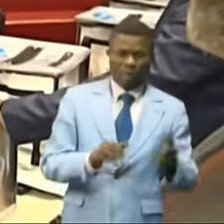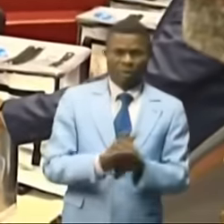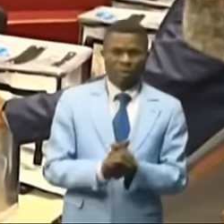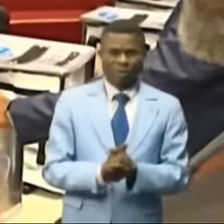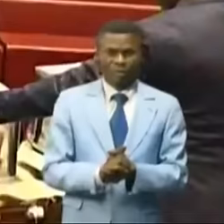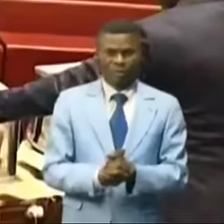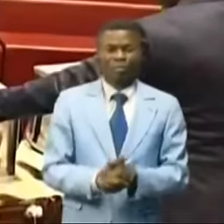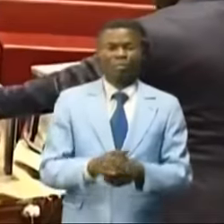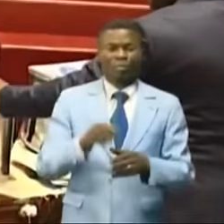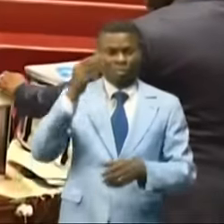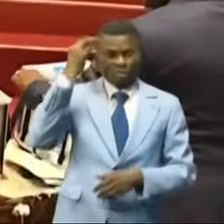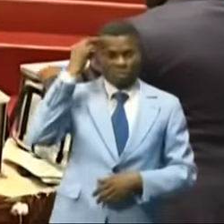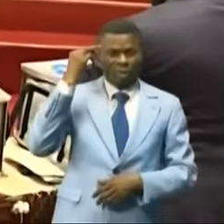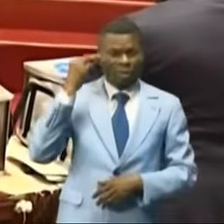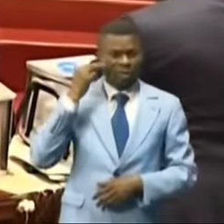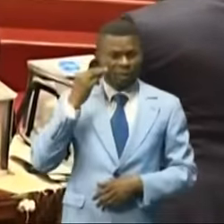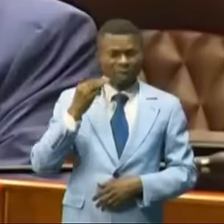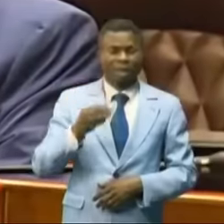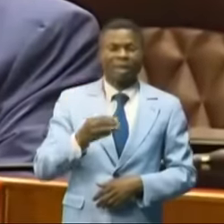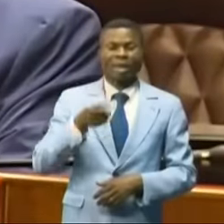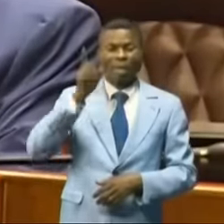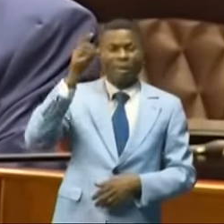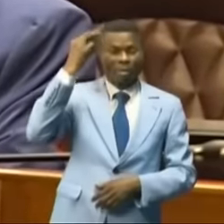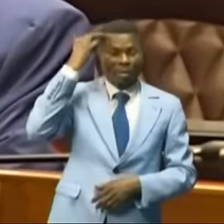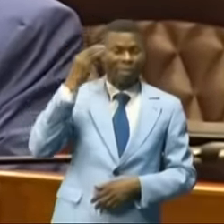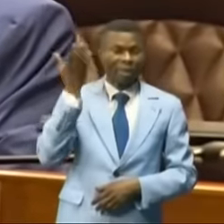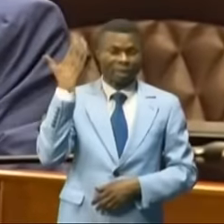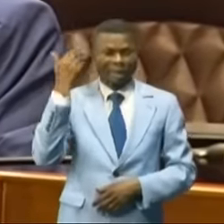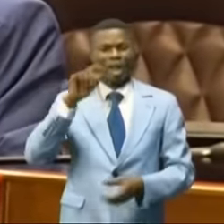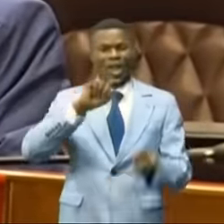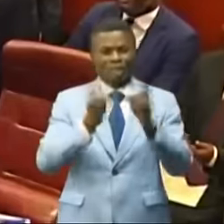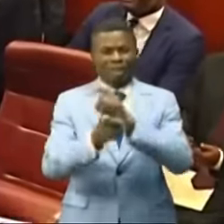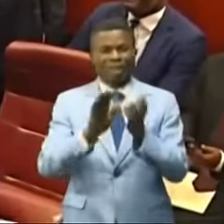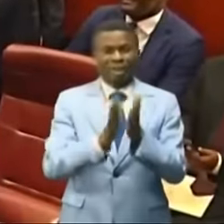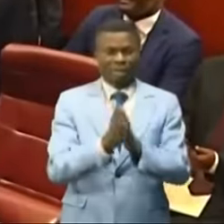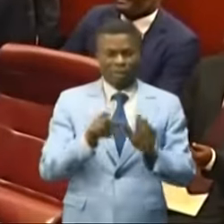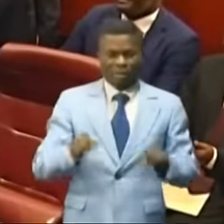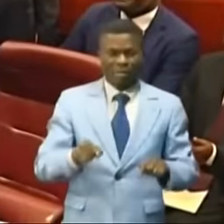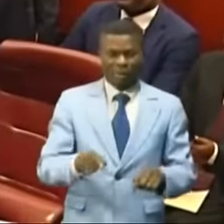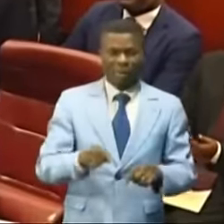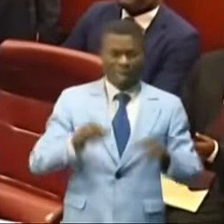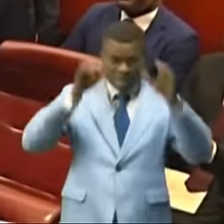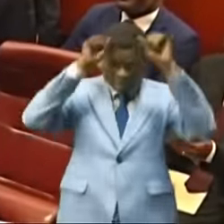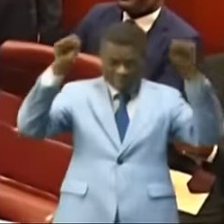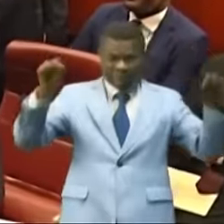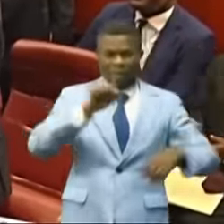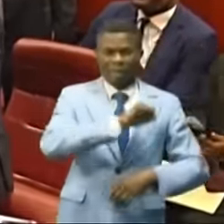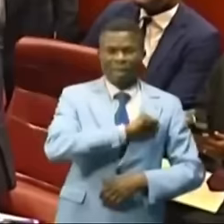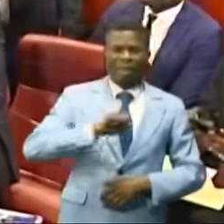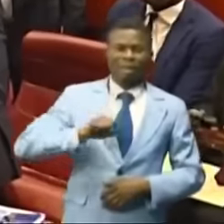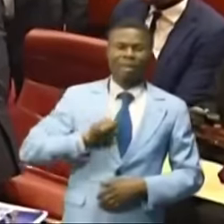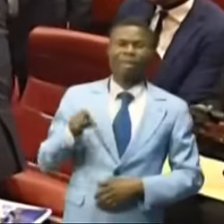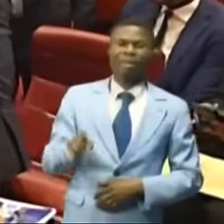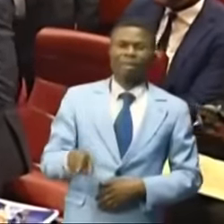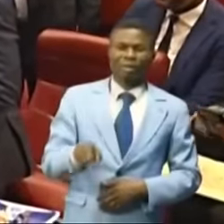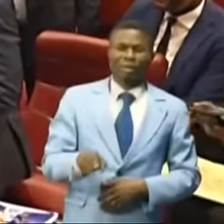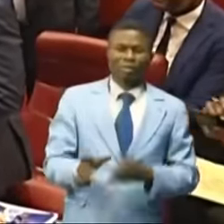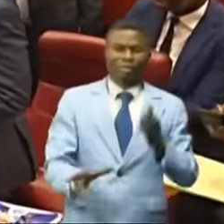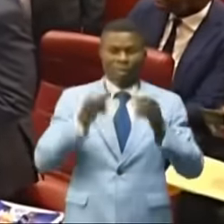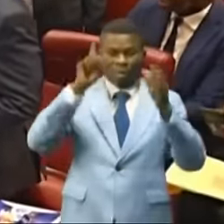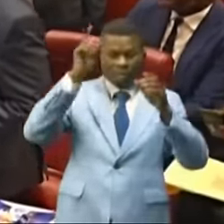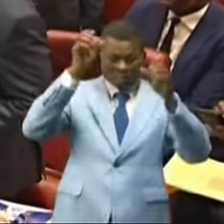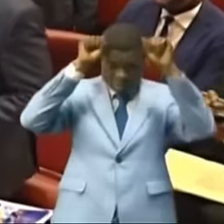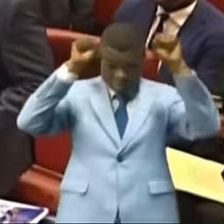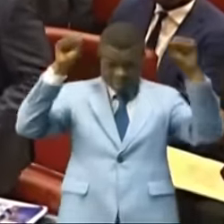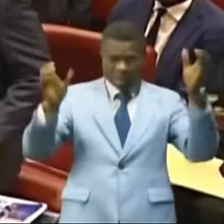terme de ces scrutins, les sénateurs Kalalawa Kalala et Bahati Lukwebo ont été élus respectivement premier vice-président